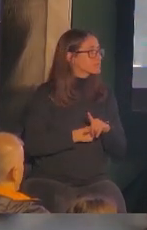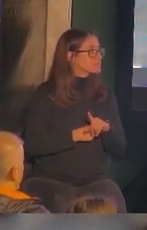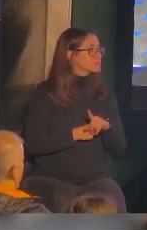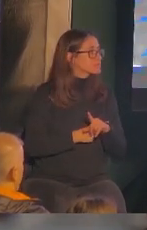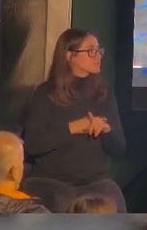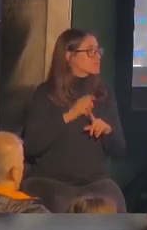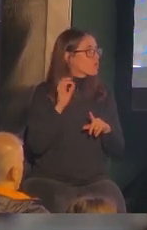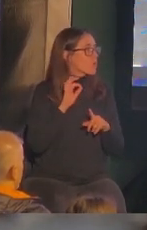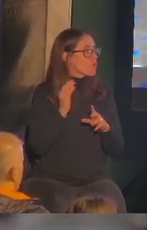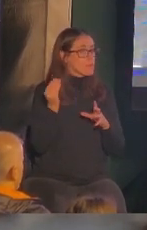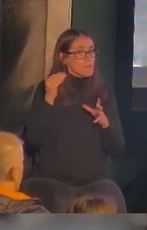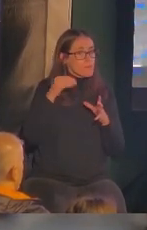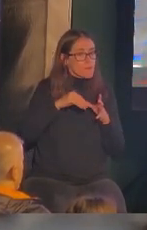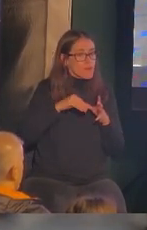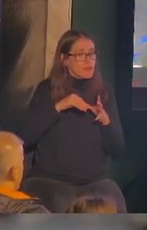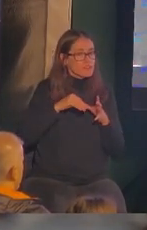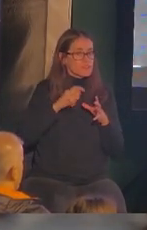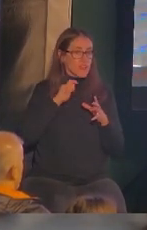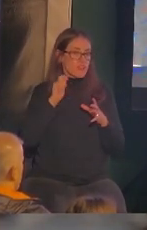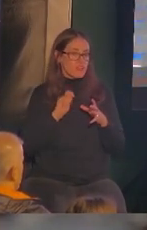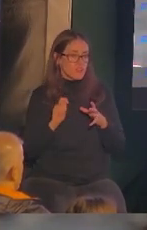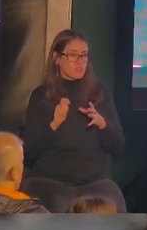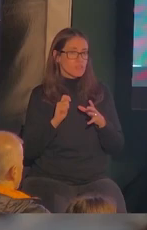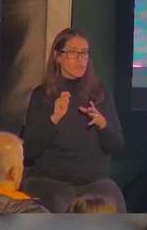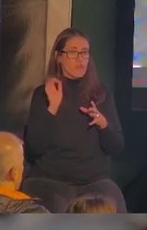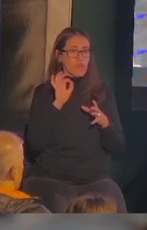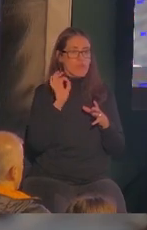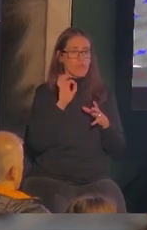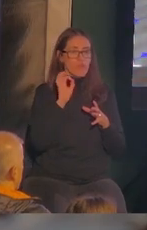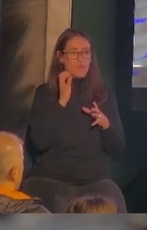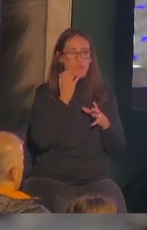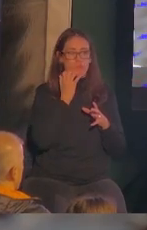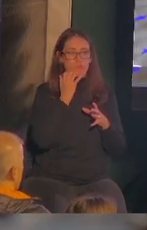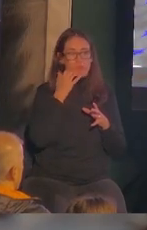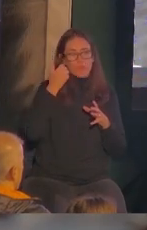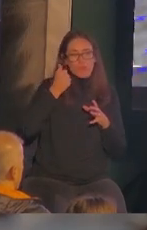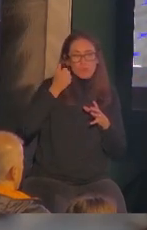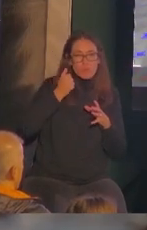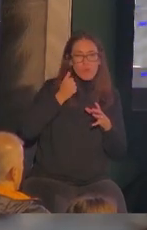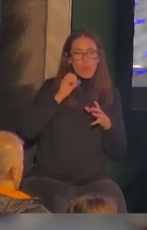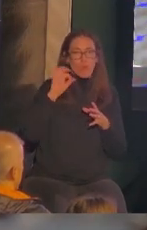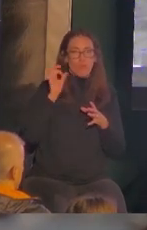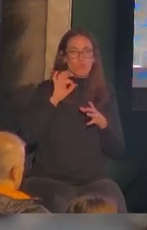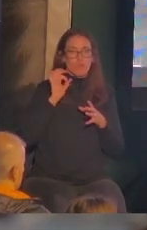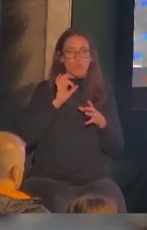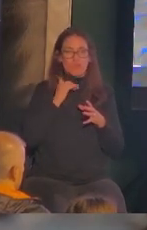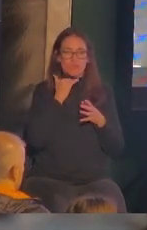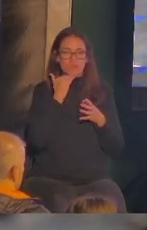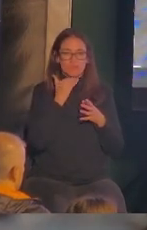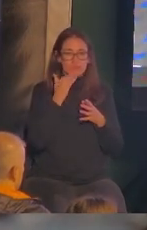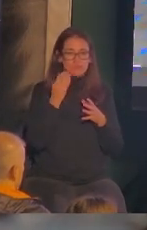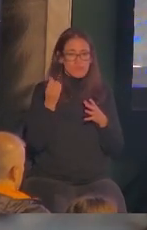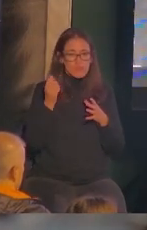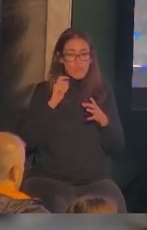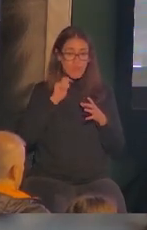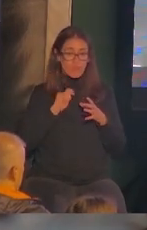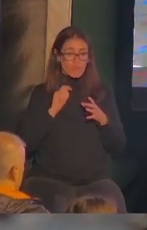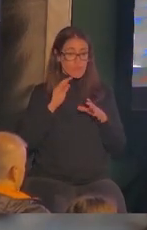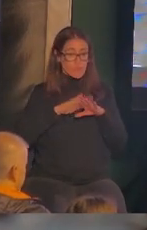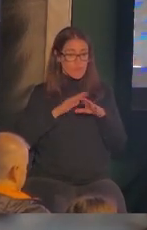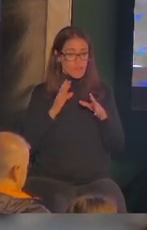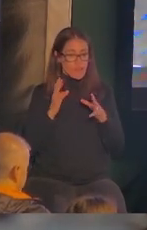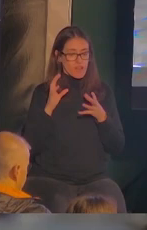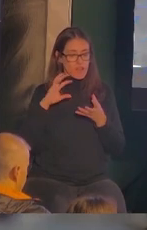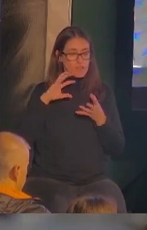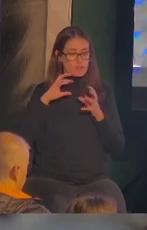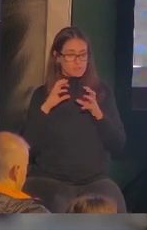li hauria de ficar algun tipus d'àcid, o l'àcid cítric, unes gotes de llimona, cremor tàrtar, qualsevol àcid, que el que fa és que sigui un